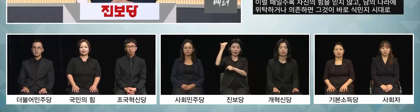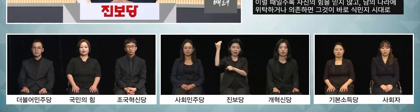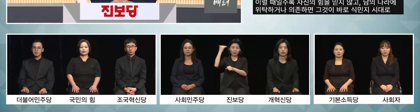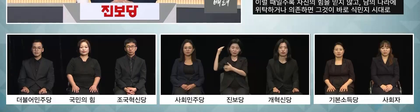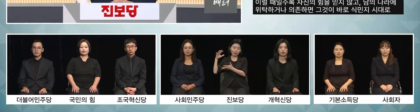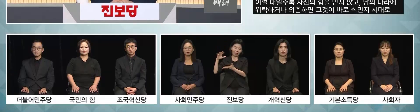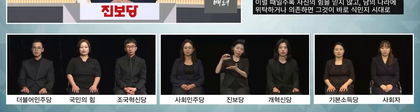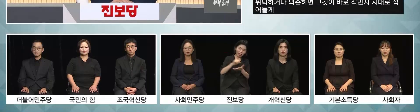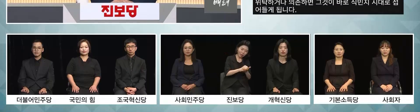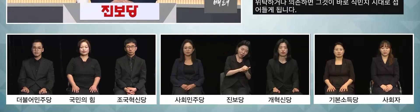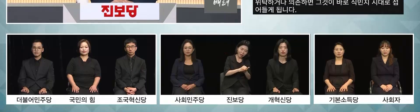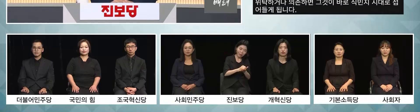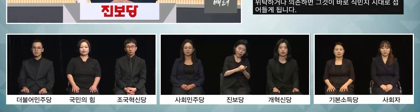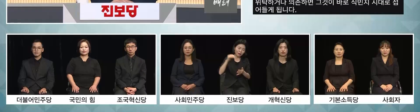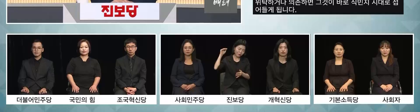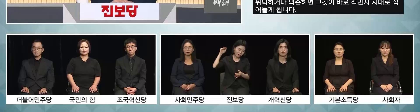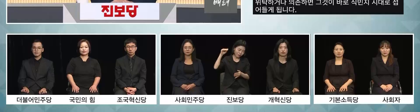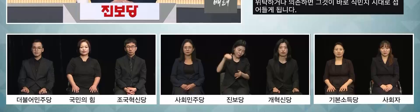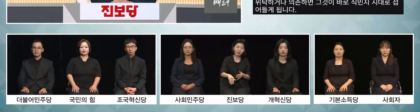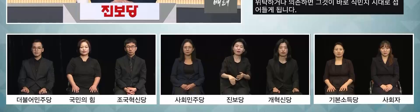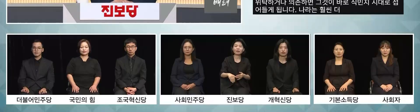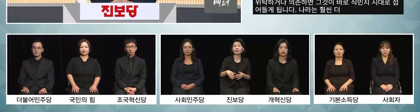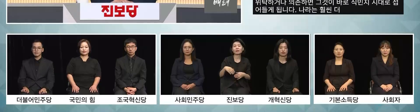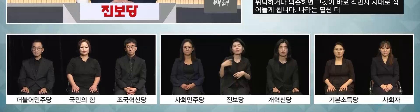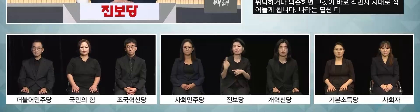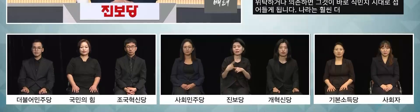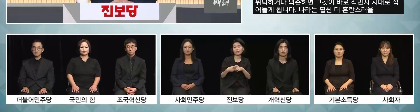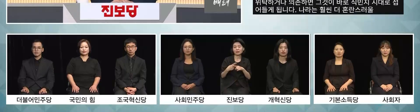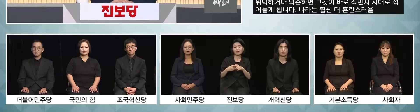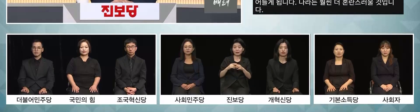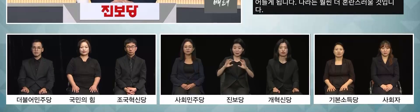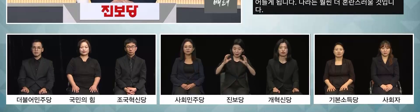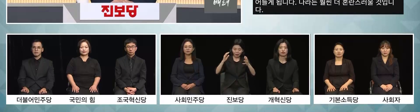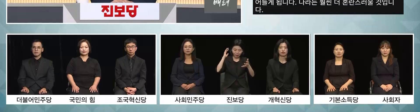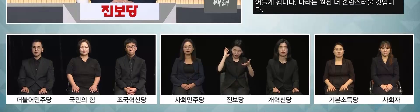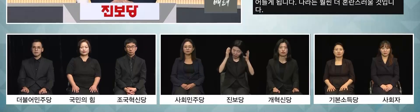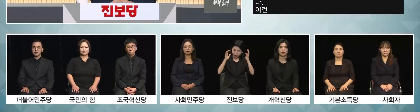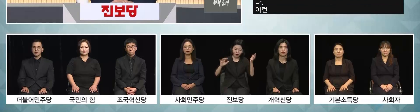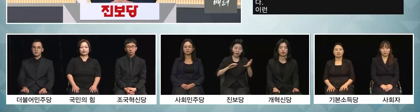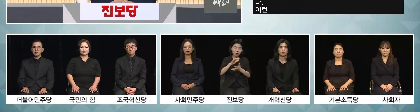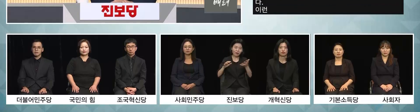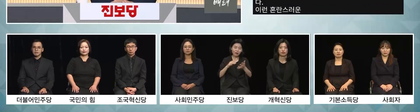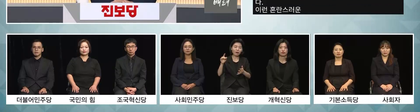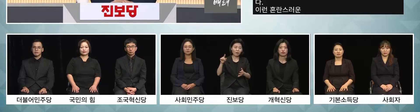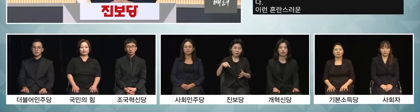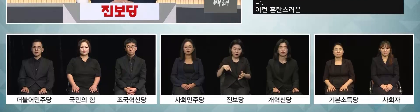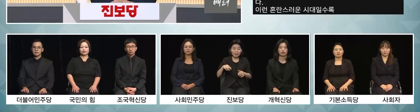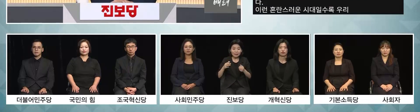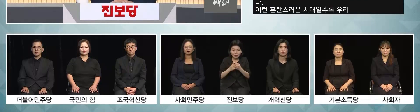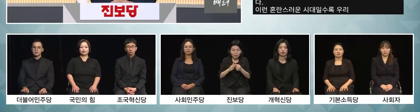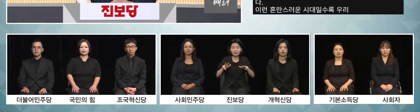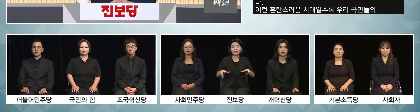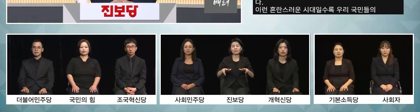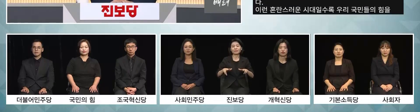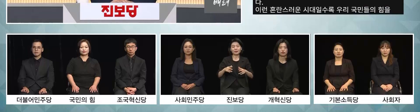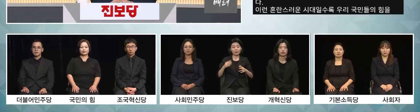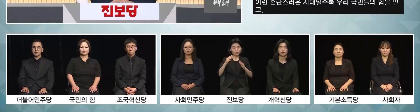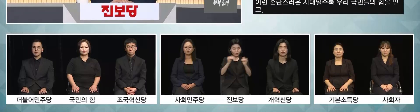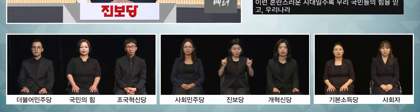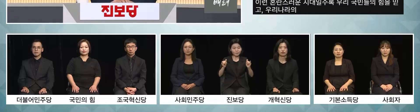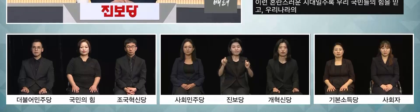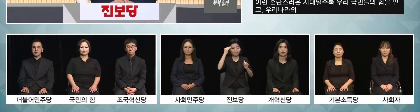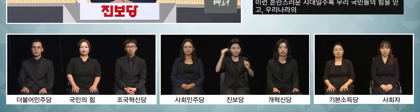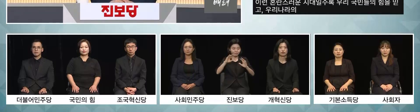접어들게 됩니다. 나라는 훨씬 더 혼란스러울 것입니다. 이런 혼란스러운 시대일수록 우리 국민들의 힘을 믿고 우리나라의 힘을